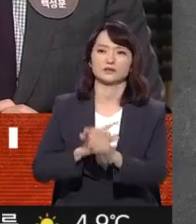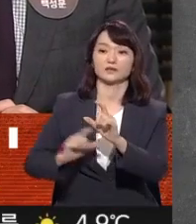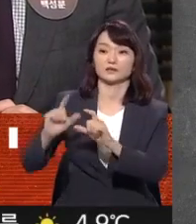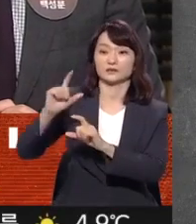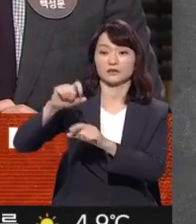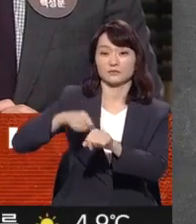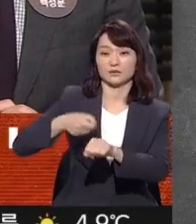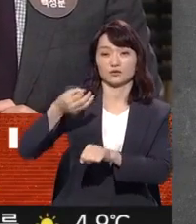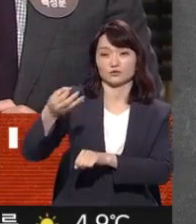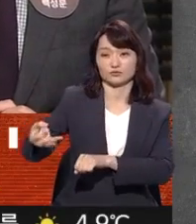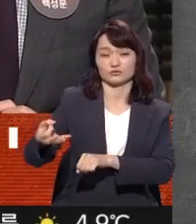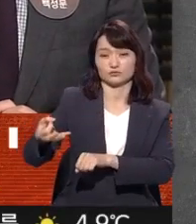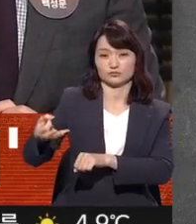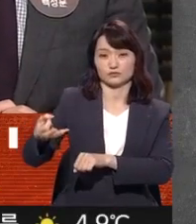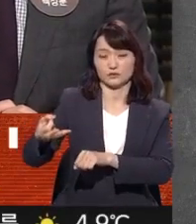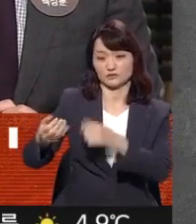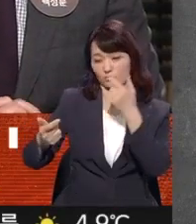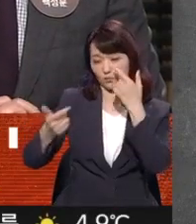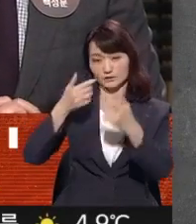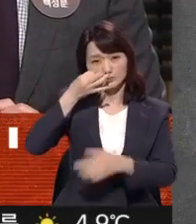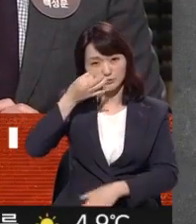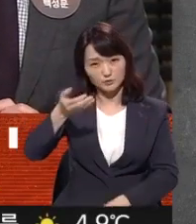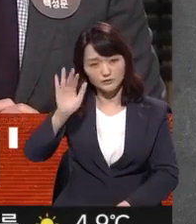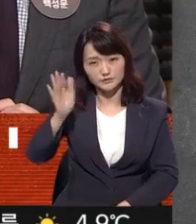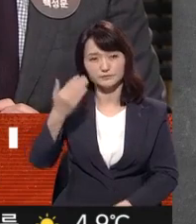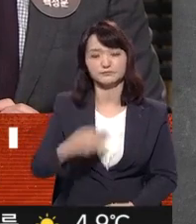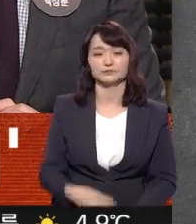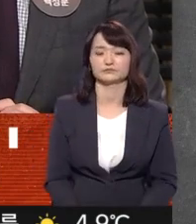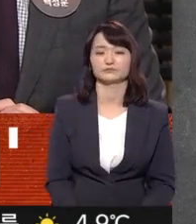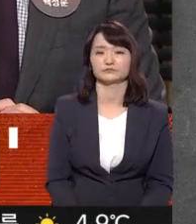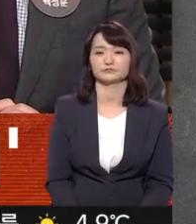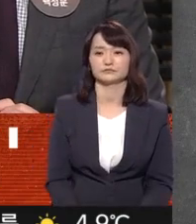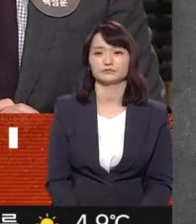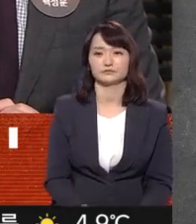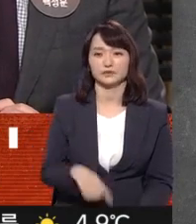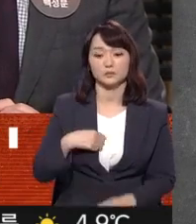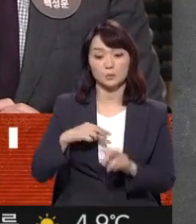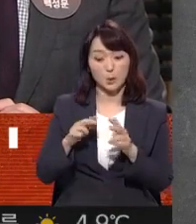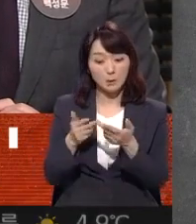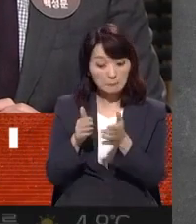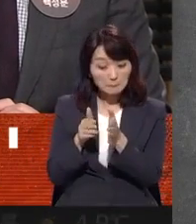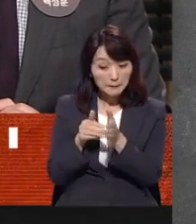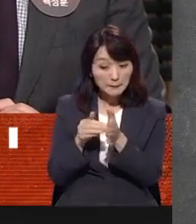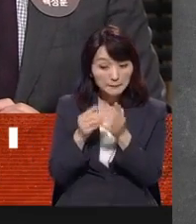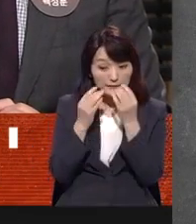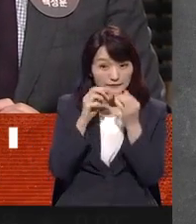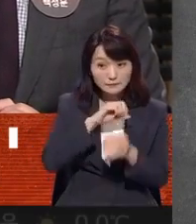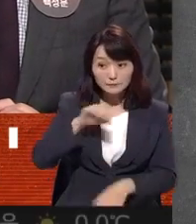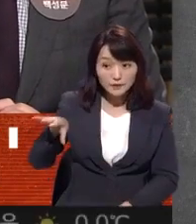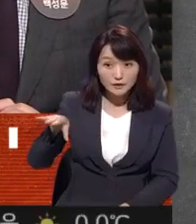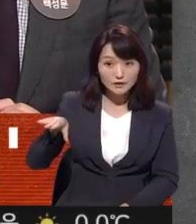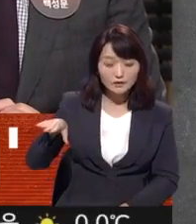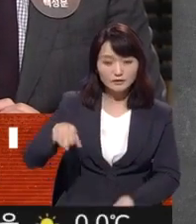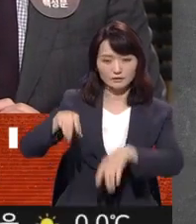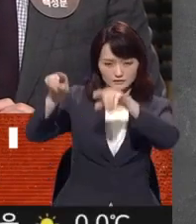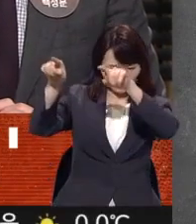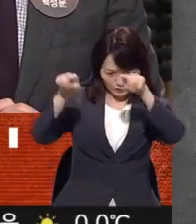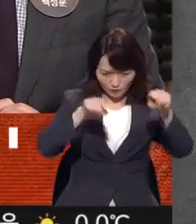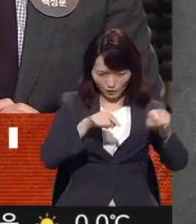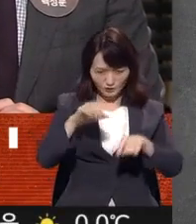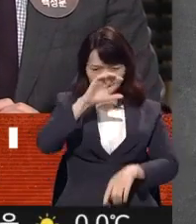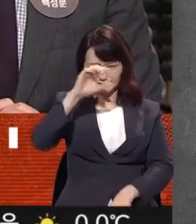크다는 것을 확실히 좀 보여 줘야 될 것 같고요 지금 우리가 보는 것처럼 본인은 몰래 버렸다고 생각하지만 우리 전국에는